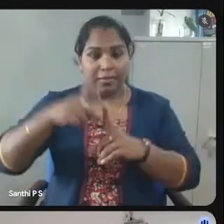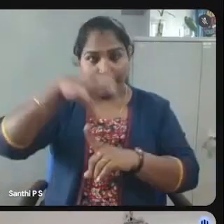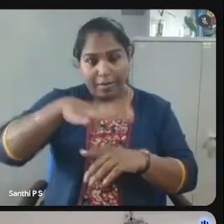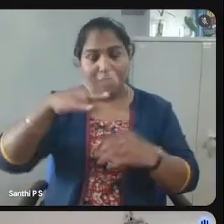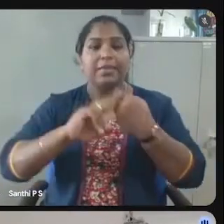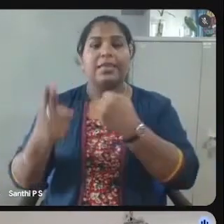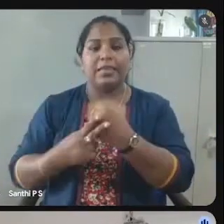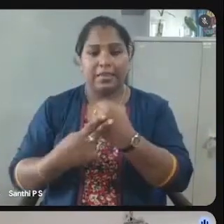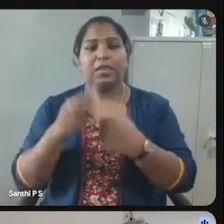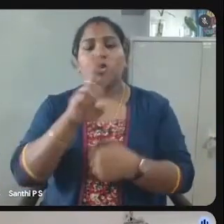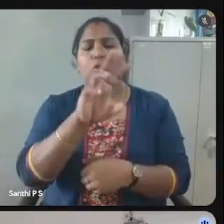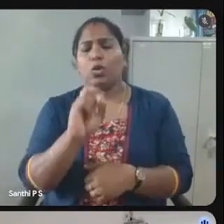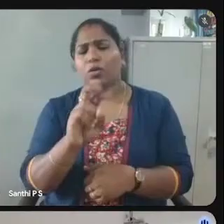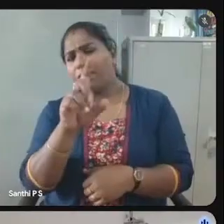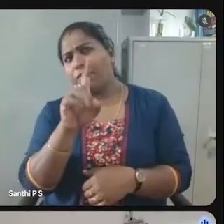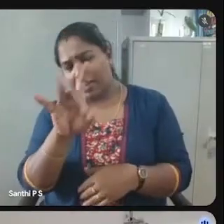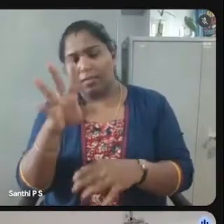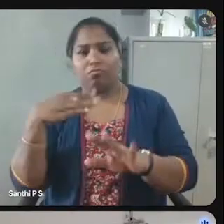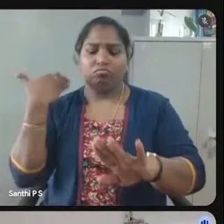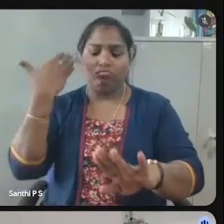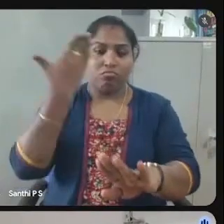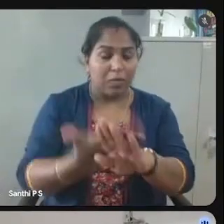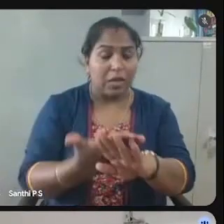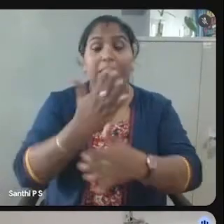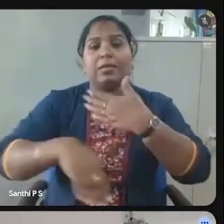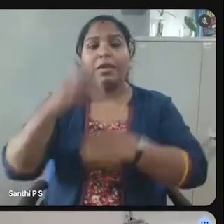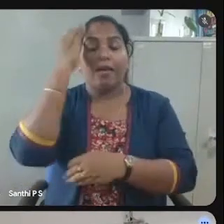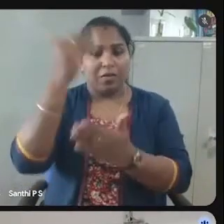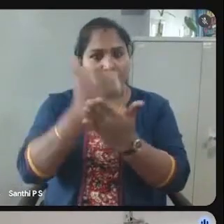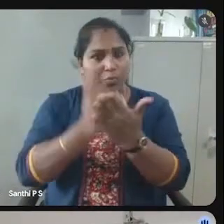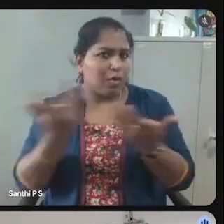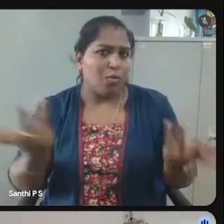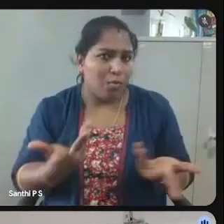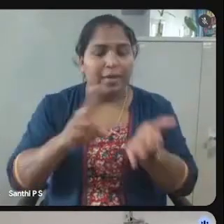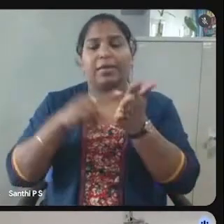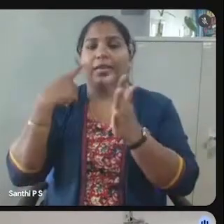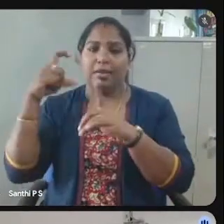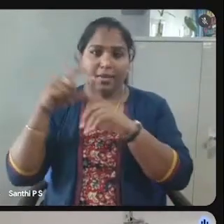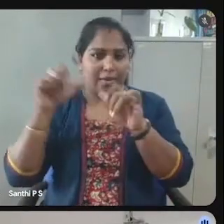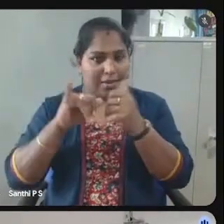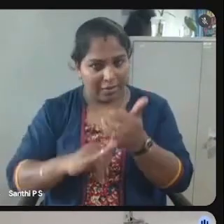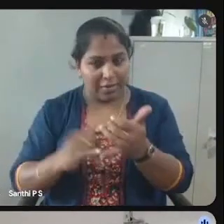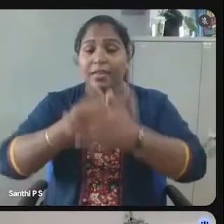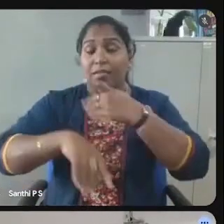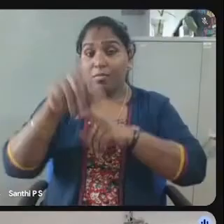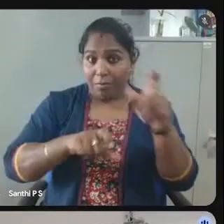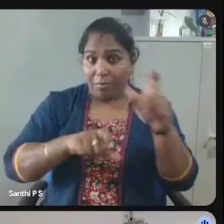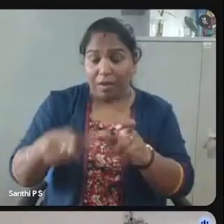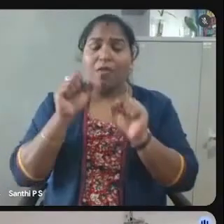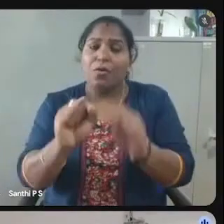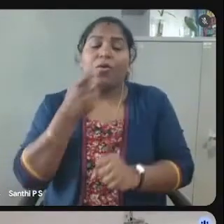സംയുക്തമായി 2015 മുതൽ നടത്തിവരുന്ന ഭിന്നശേഷി അവബോധ പരിപാടിയാണ് നിഡാസ്. ഭിന്നശേഷിയുള്ളവരെയും അവരുടെ മാതാപിതാക്കളെയും